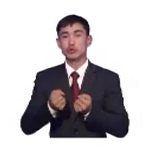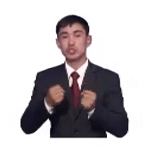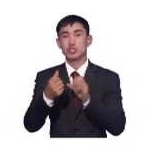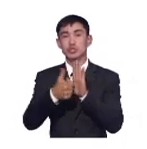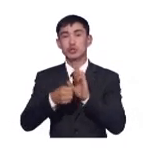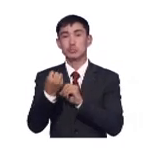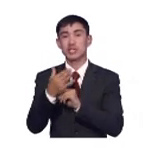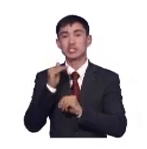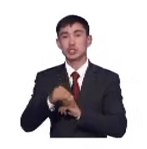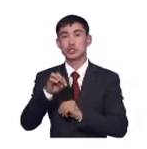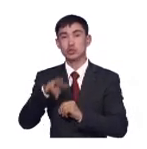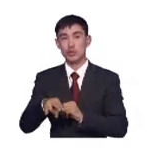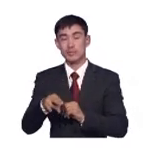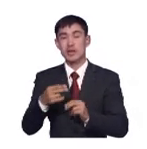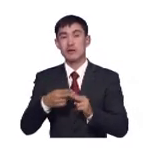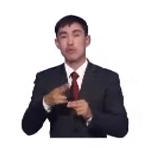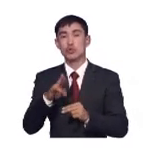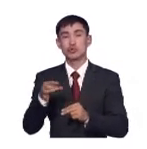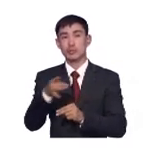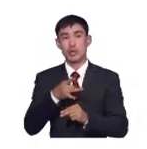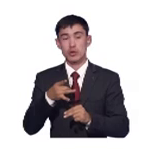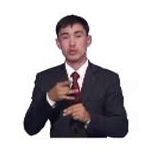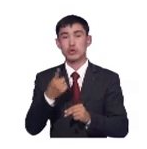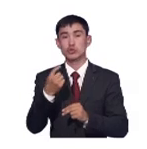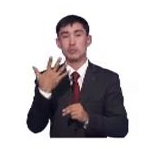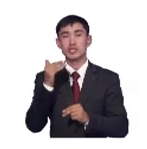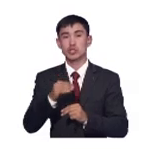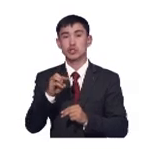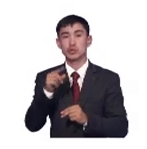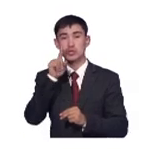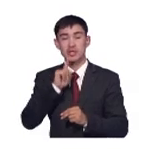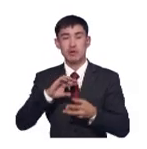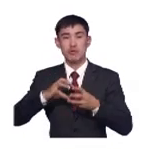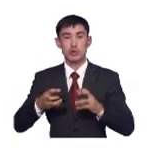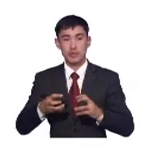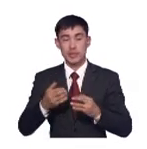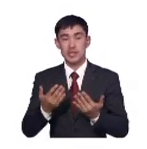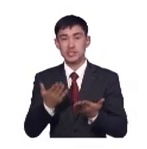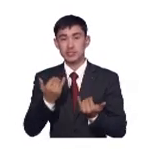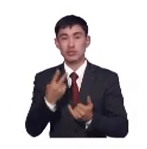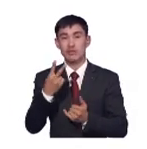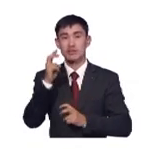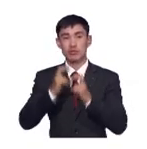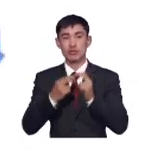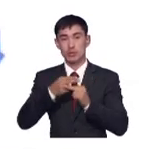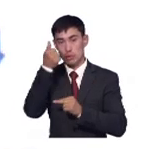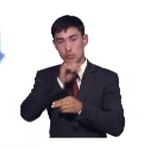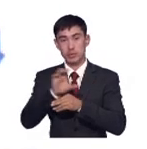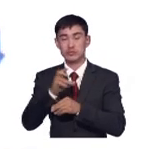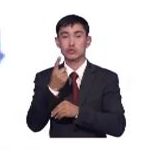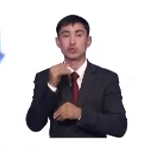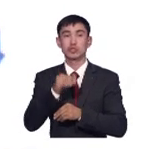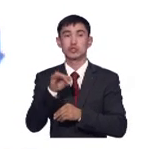615000 тонн сырья в том числе в куксу ском районе 105000 тонн сладкого корнеплода если всего два завода в этом году произведут